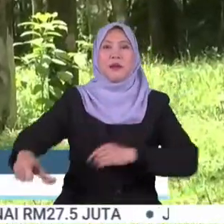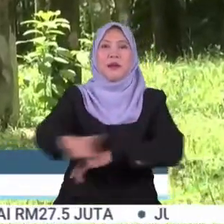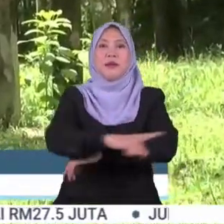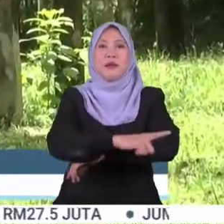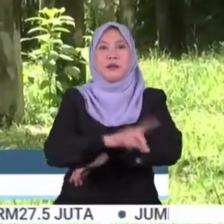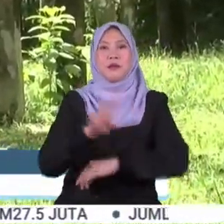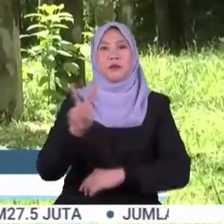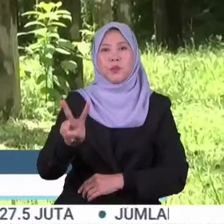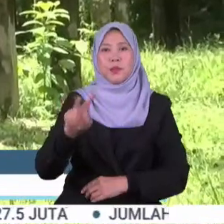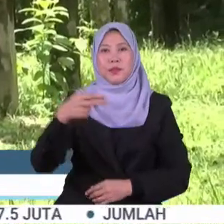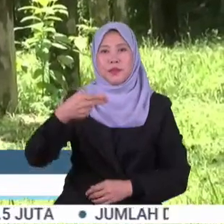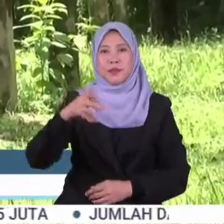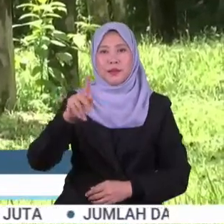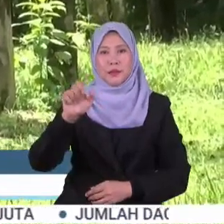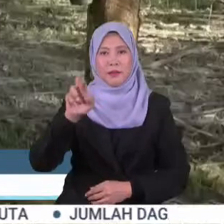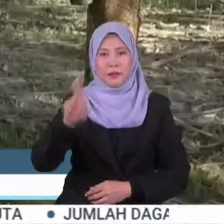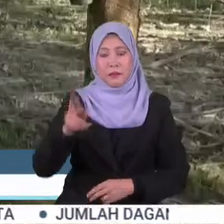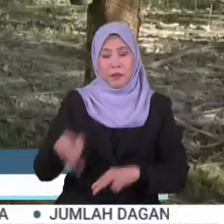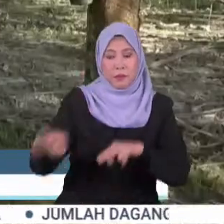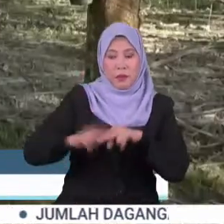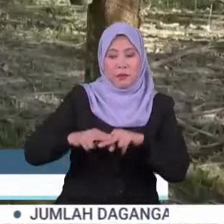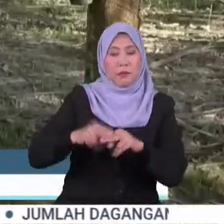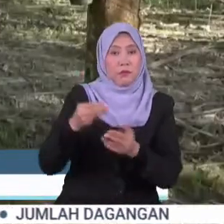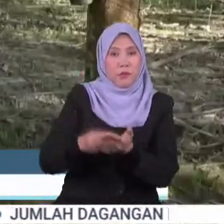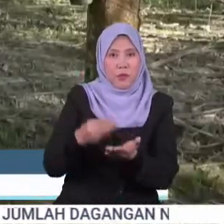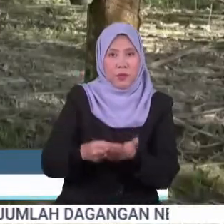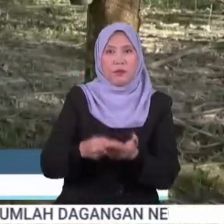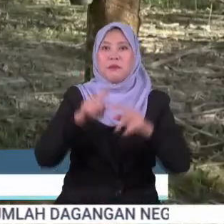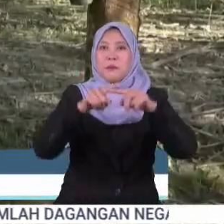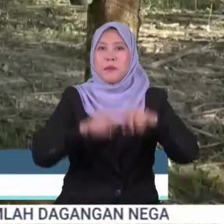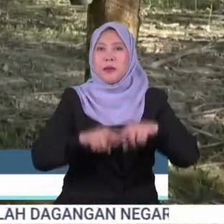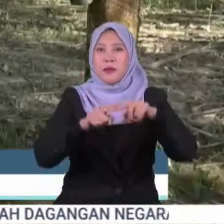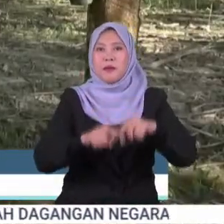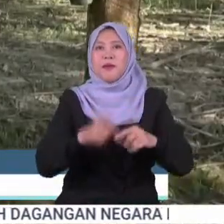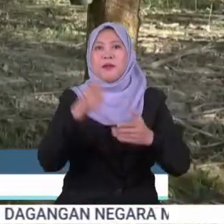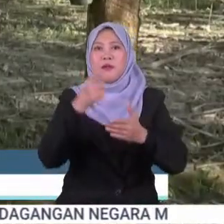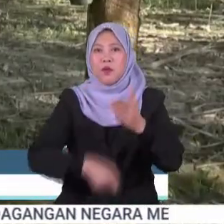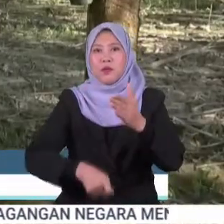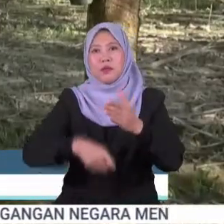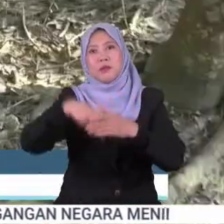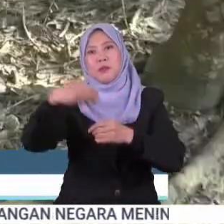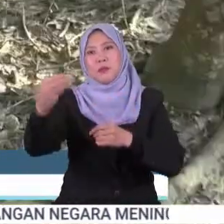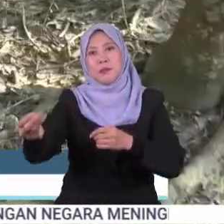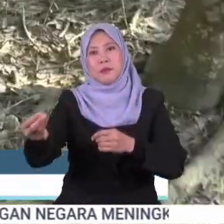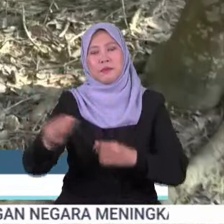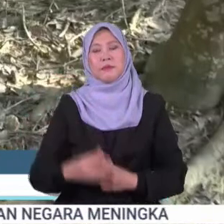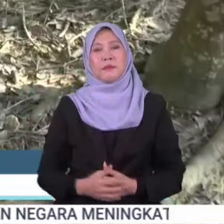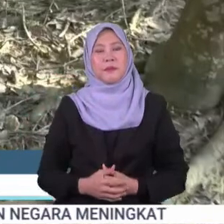2 hektar. Pendapatan tambahan itu bagaimanapun bergantung kepada kos pengeluaran.